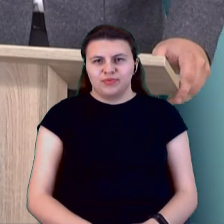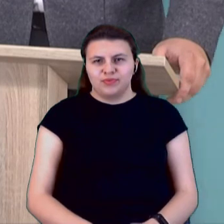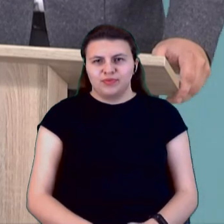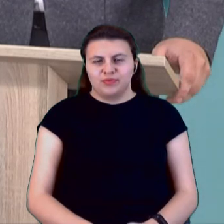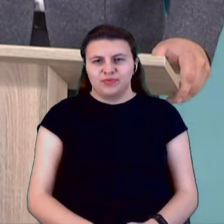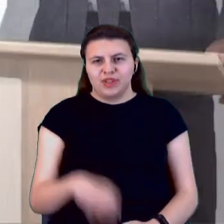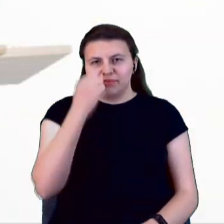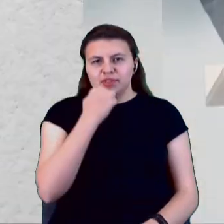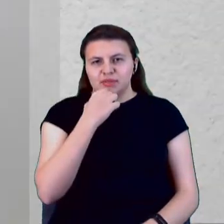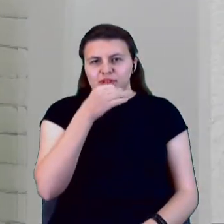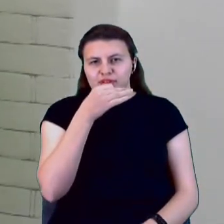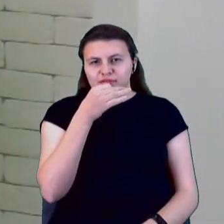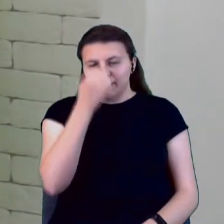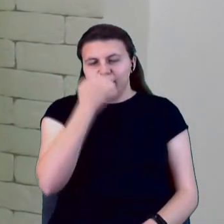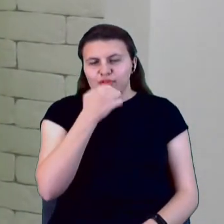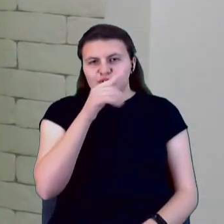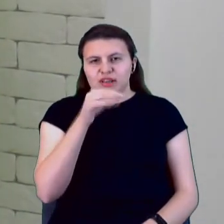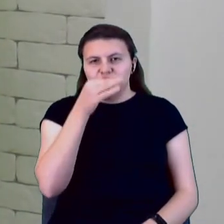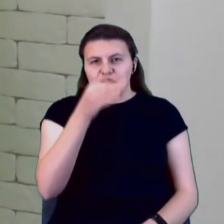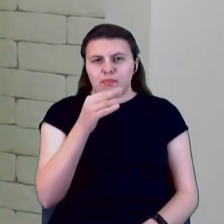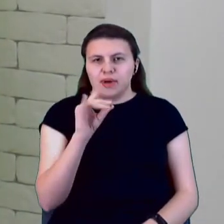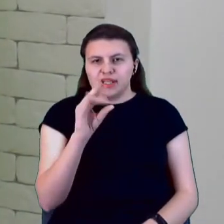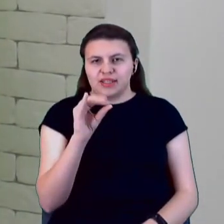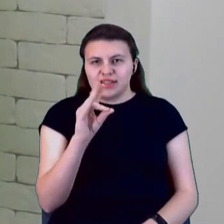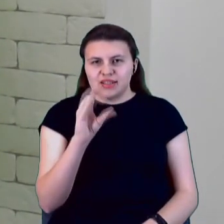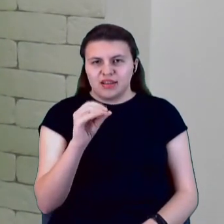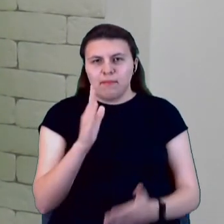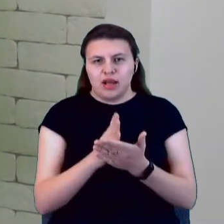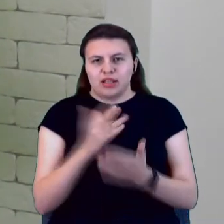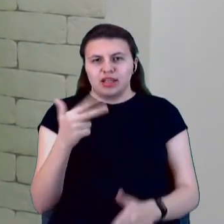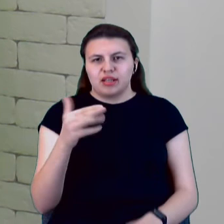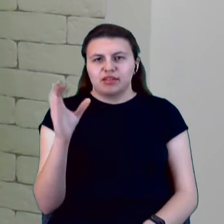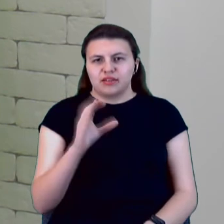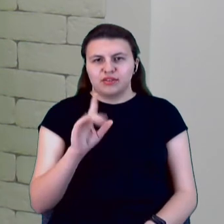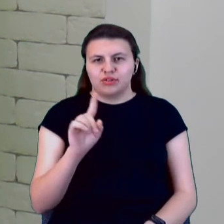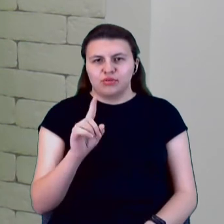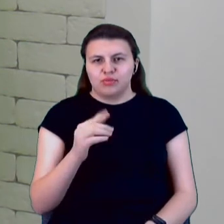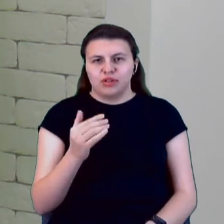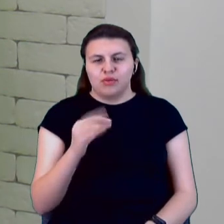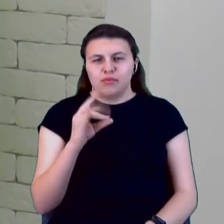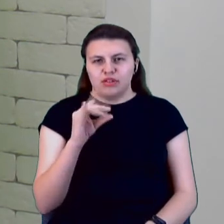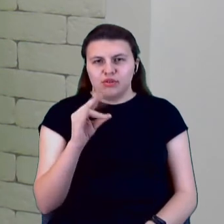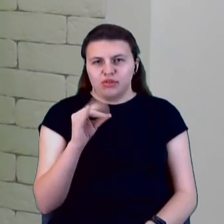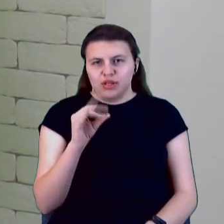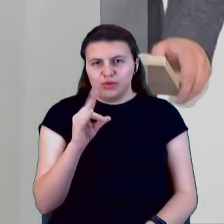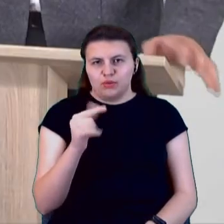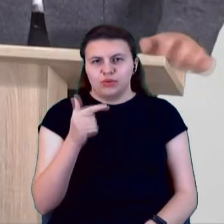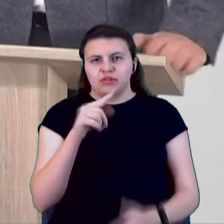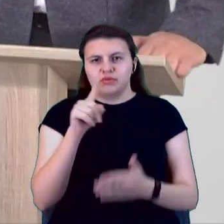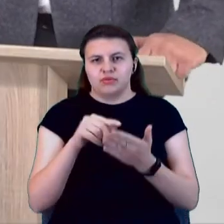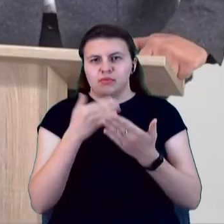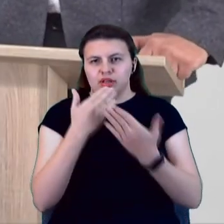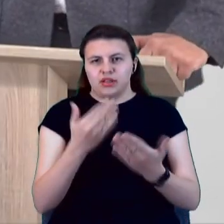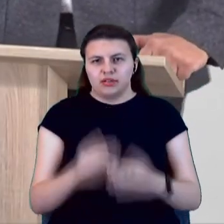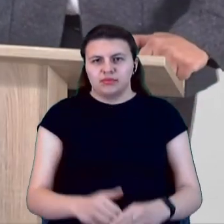Дякую вам за відповідь. Що ж, пане Денисе, тепер ви маєте 30 секунд, аби поставити пану Олегу своє запитання.